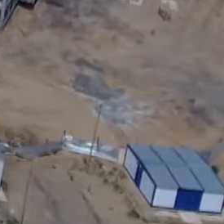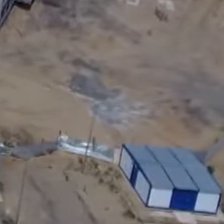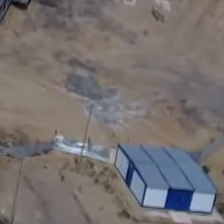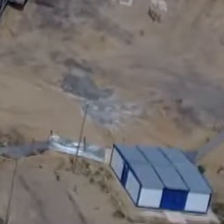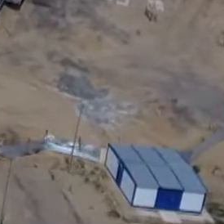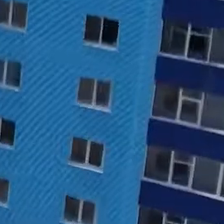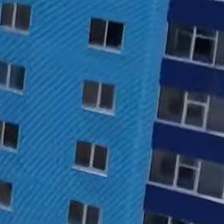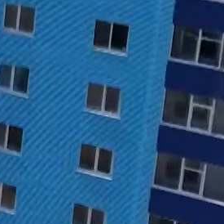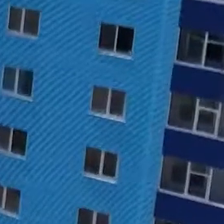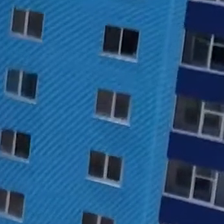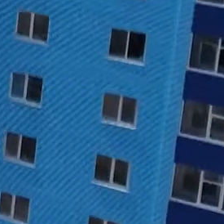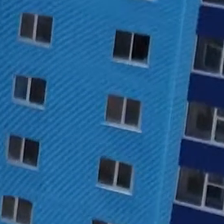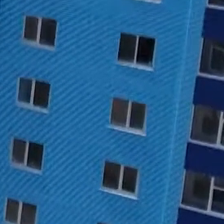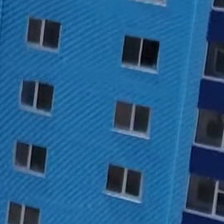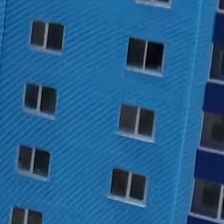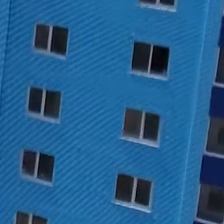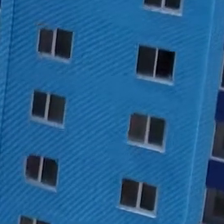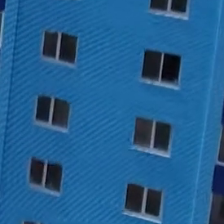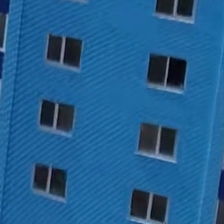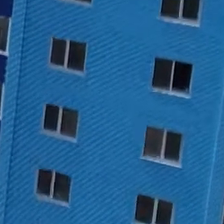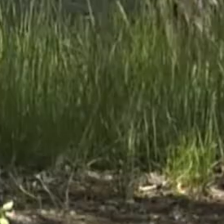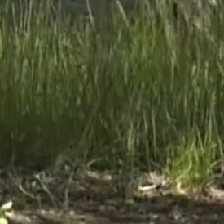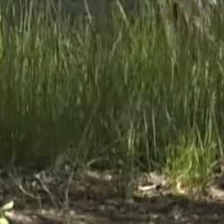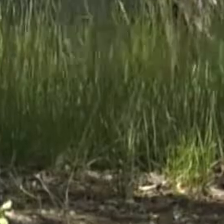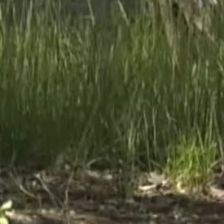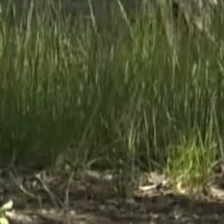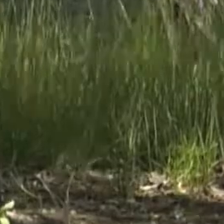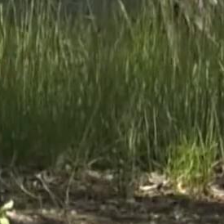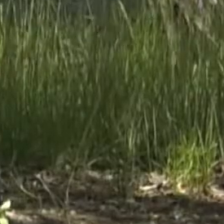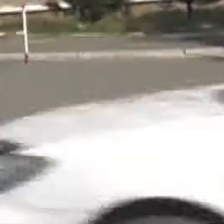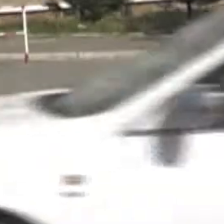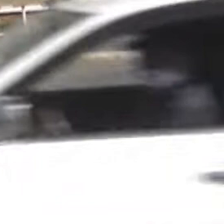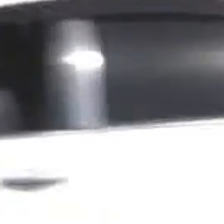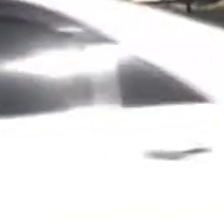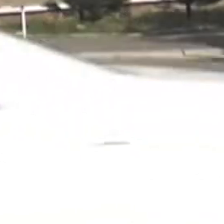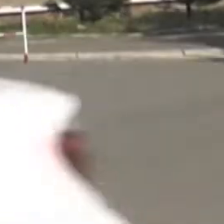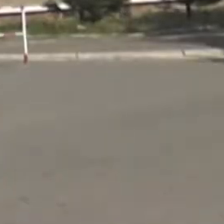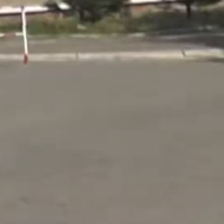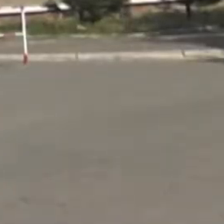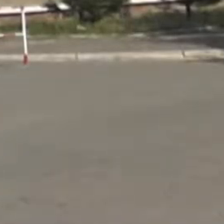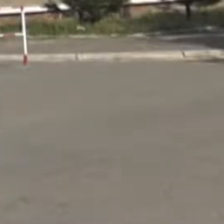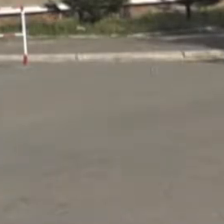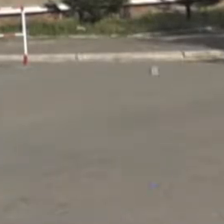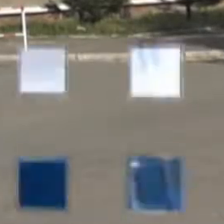Баспанаға мұқтаж жандардың мәселесін шешу басты назарда. Елімізде 5-10-20 бағдарламасы жүзеге